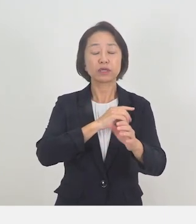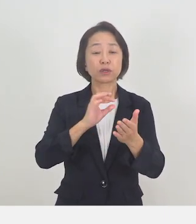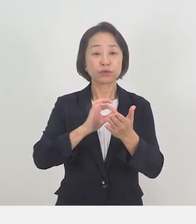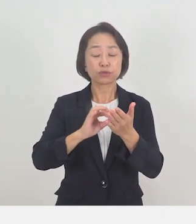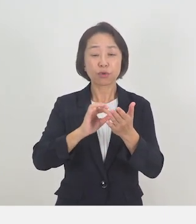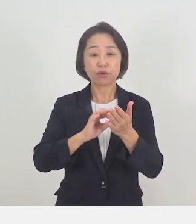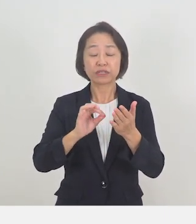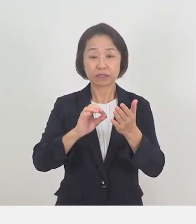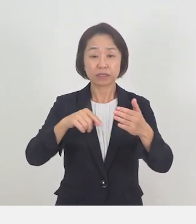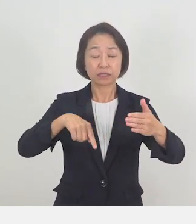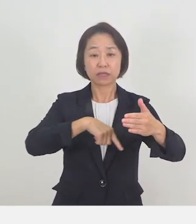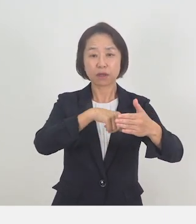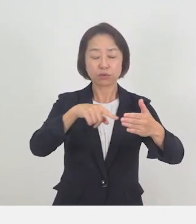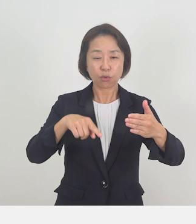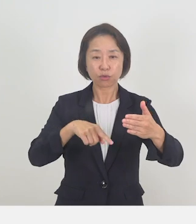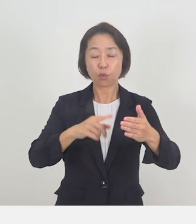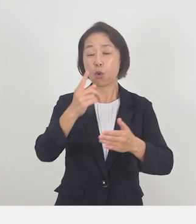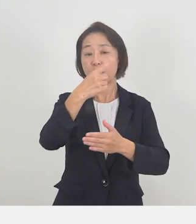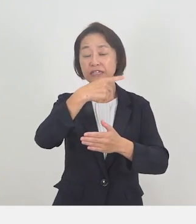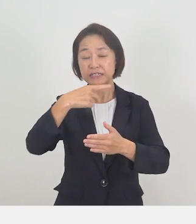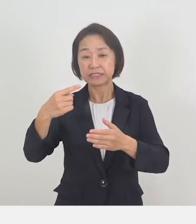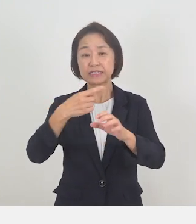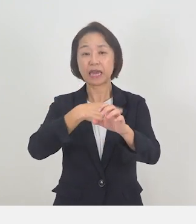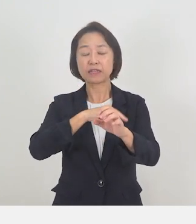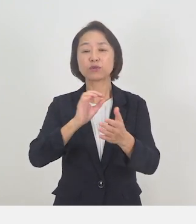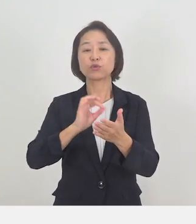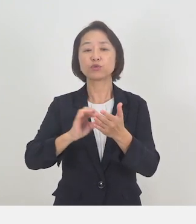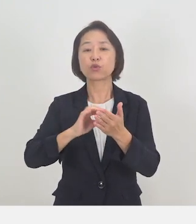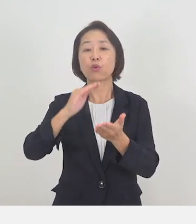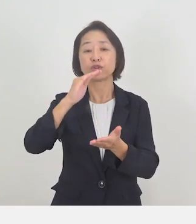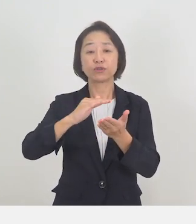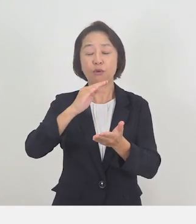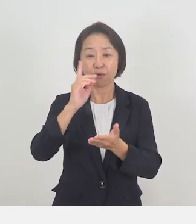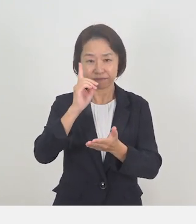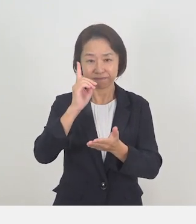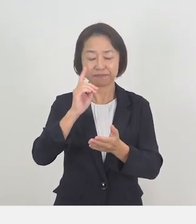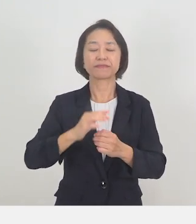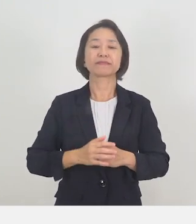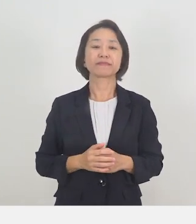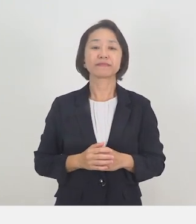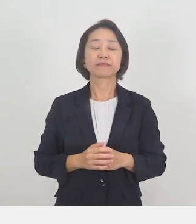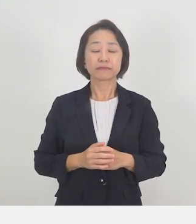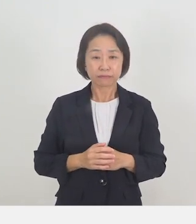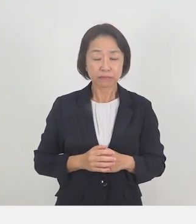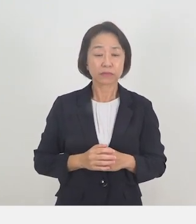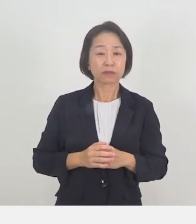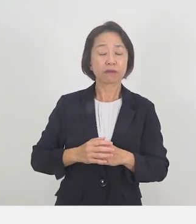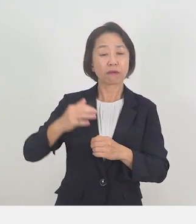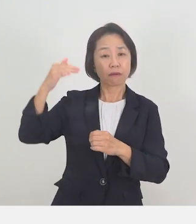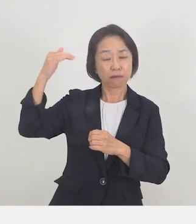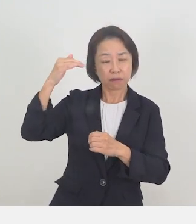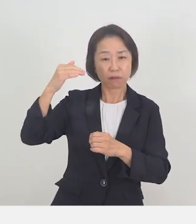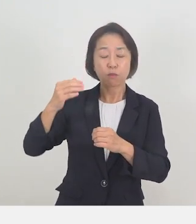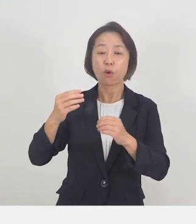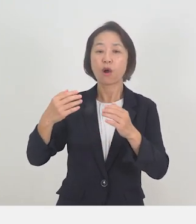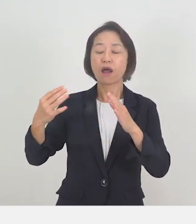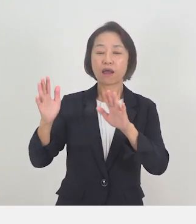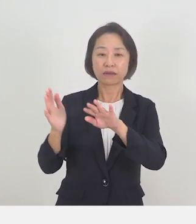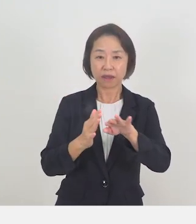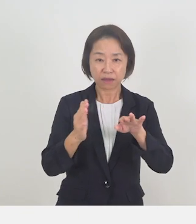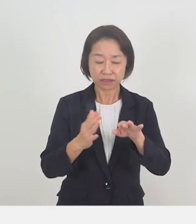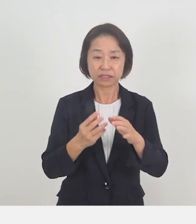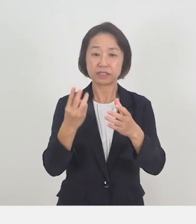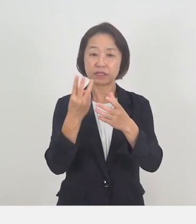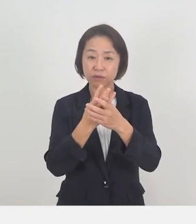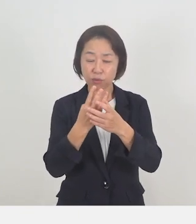となる一時エネルギー消費量です一次エネルギー消費量とは低暖房換気九頭